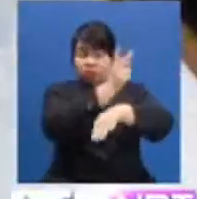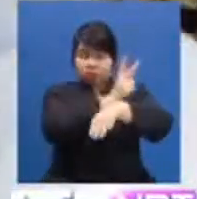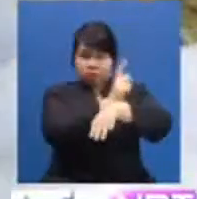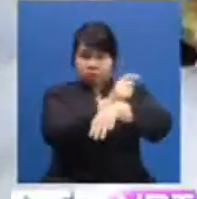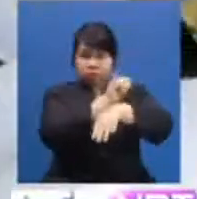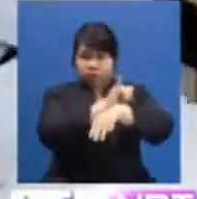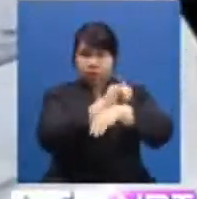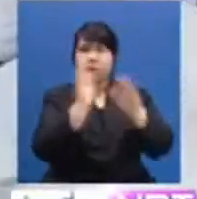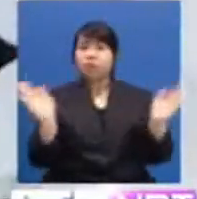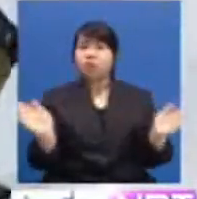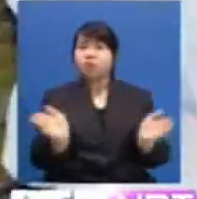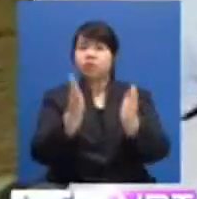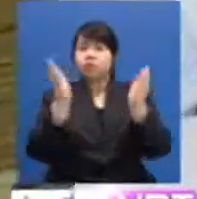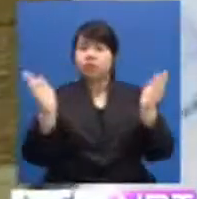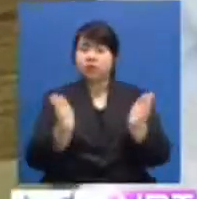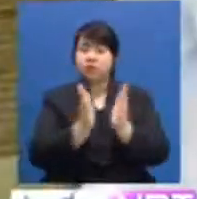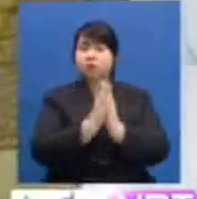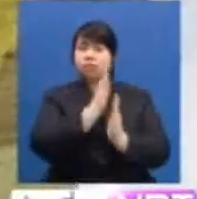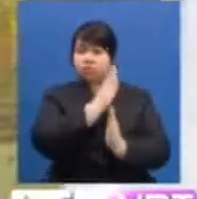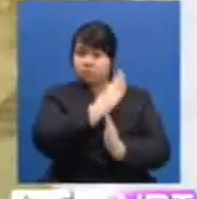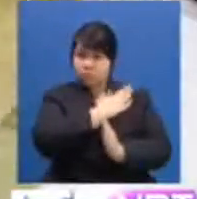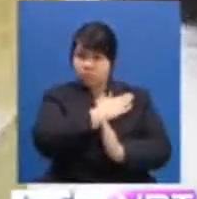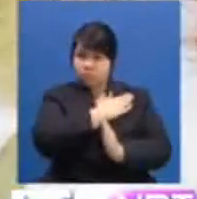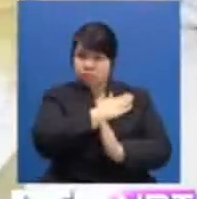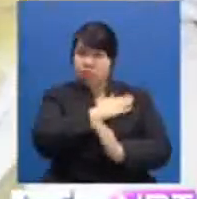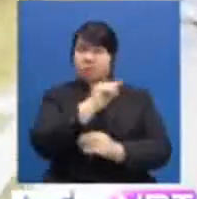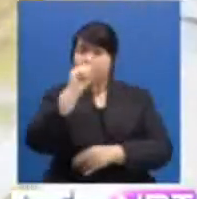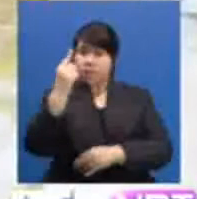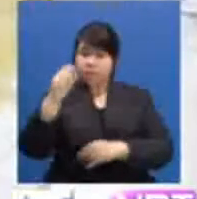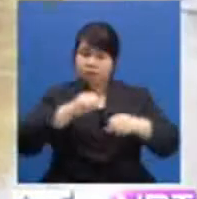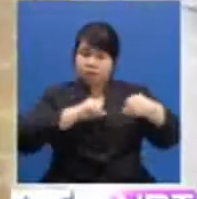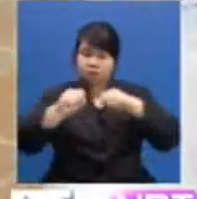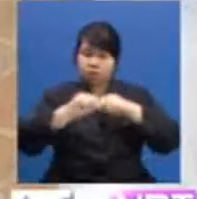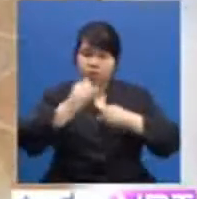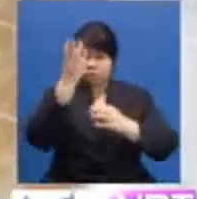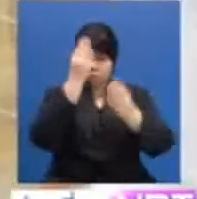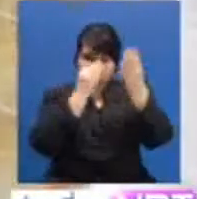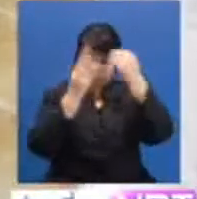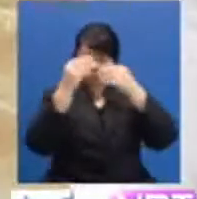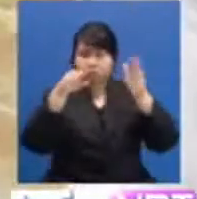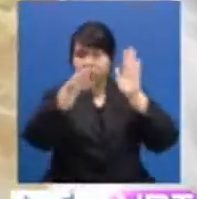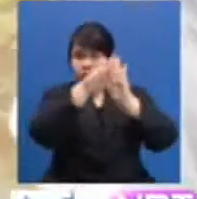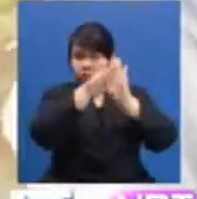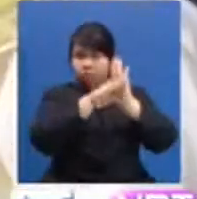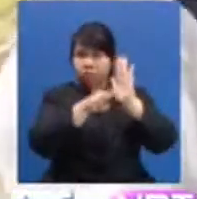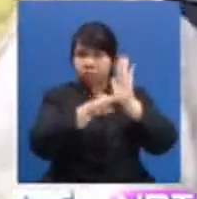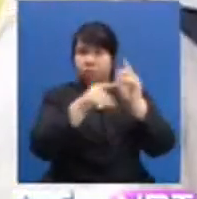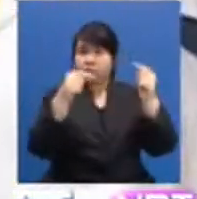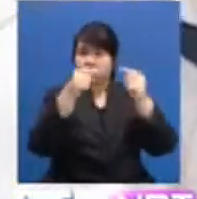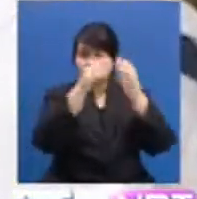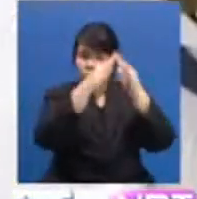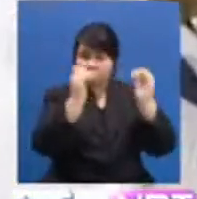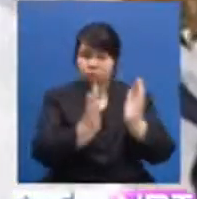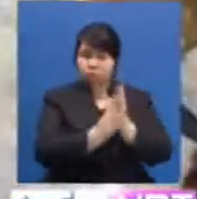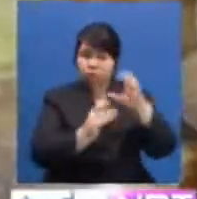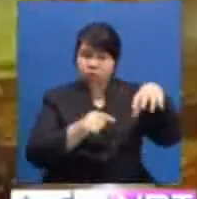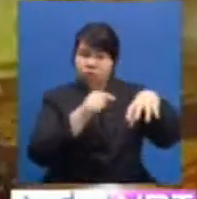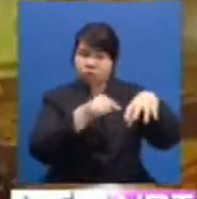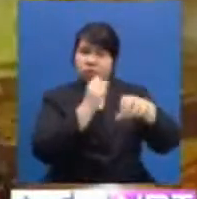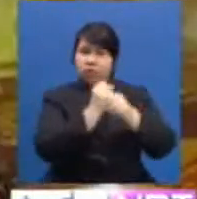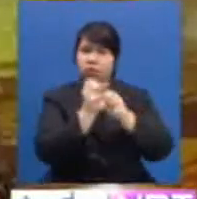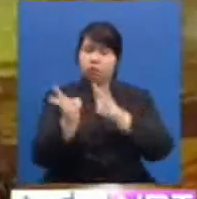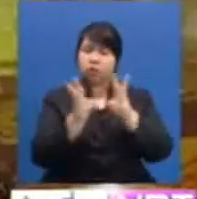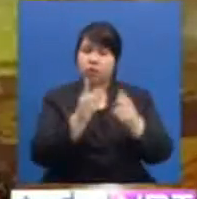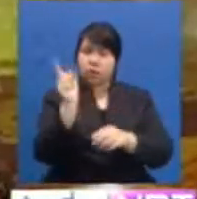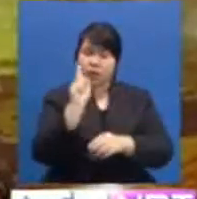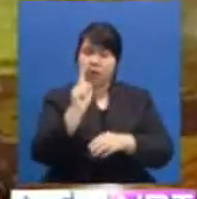ใช้ส่งเสริมพระพุทธศาสนาในคนรุ่นใหม่ให้เด็กได้เรียนรู้ขั้นตอนการปฏิบัติในทางพุทธศาสนาได้ถูกต้องและเป็น